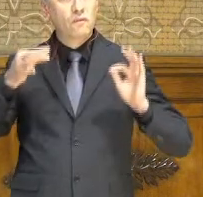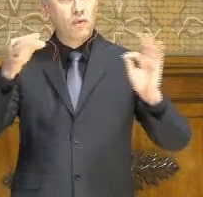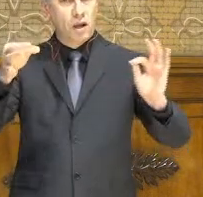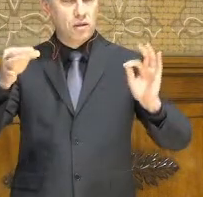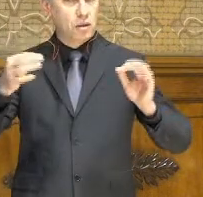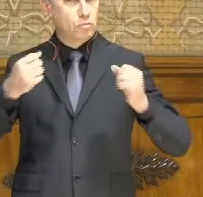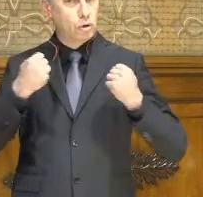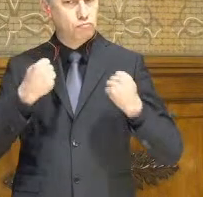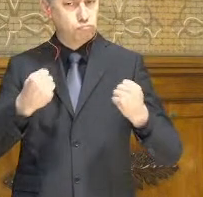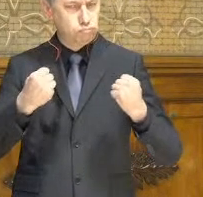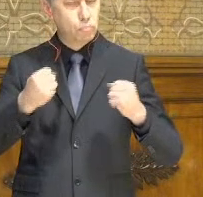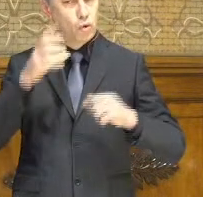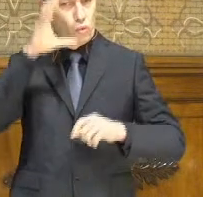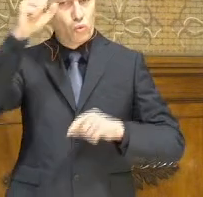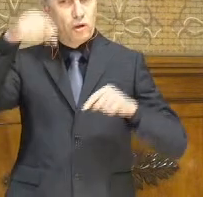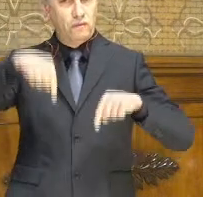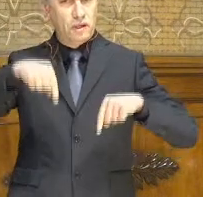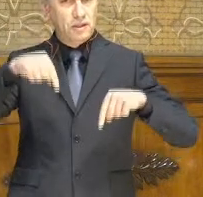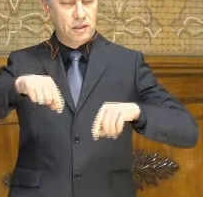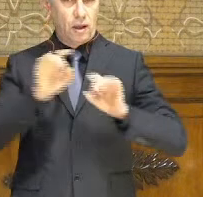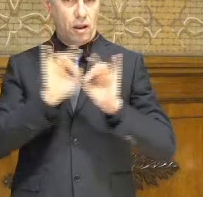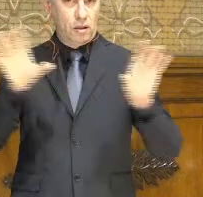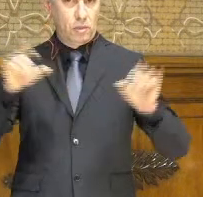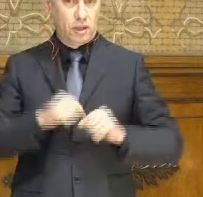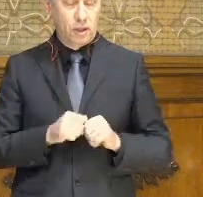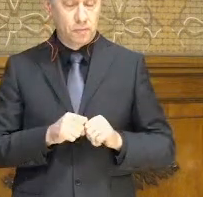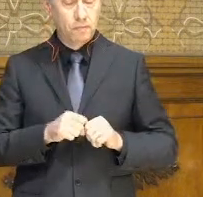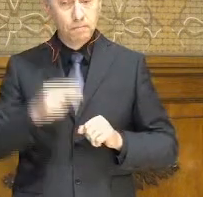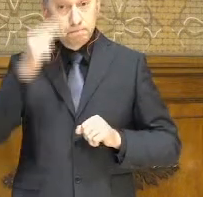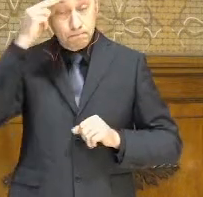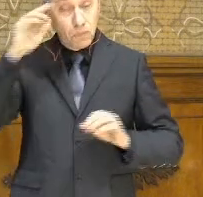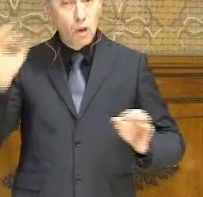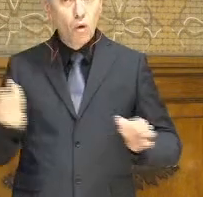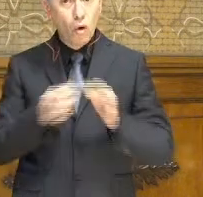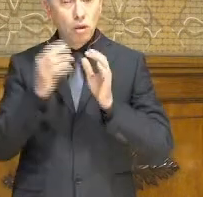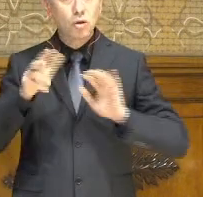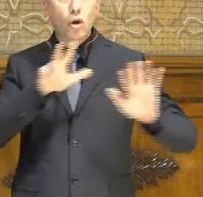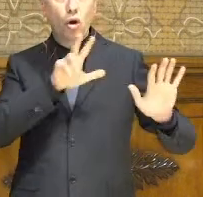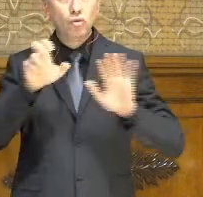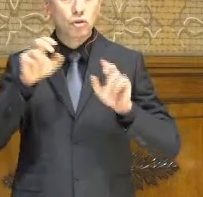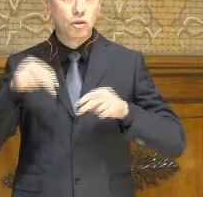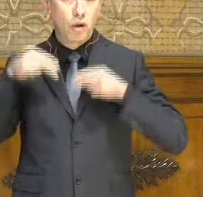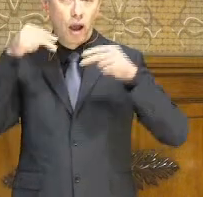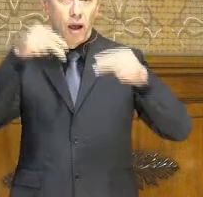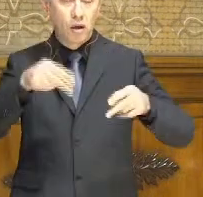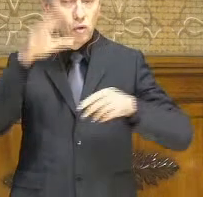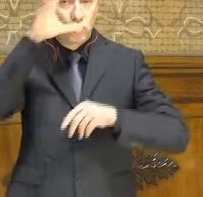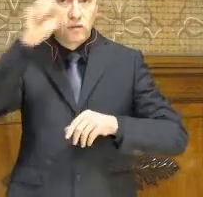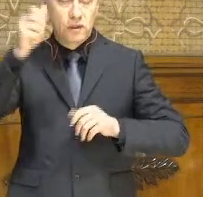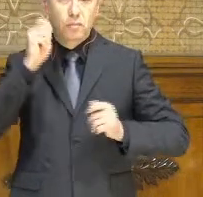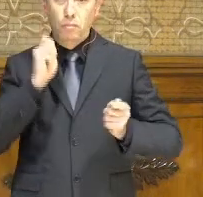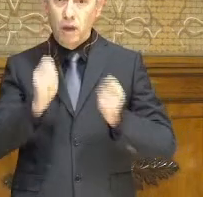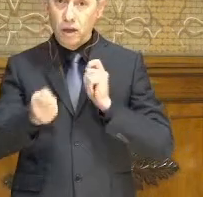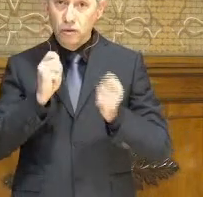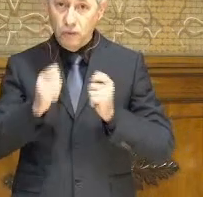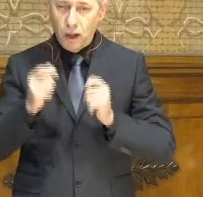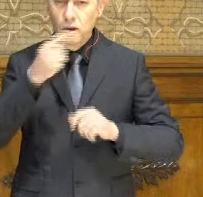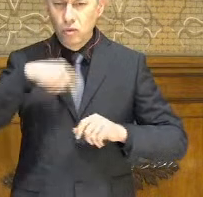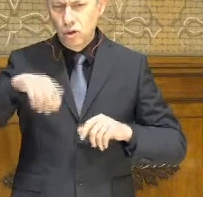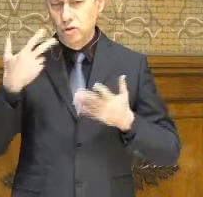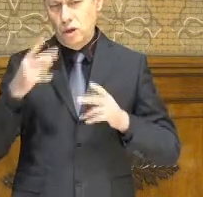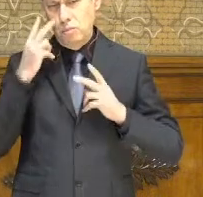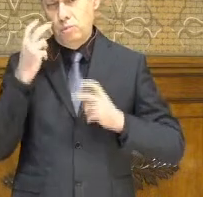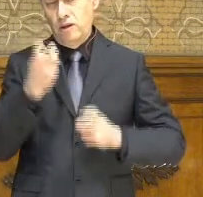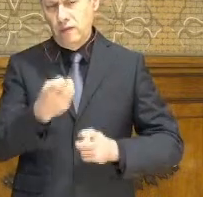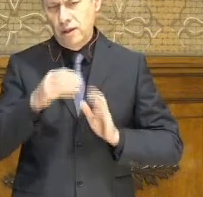attuale. Vi ricordo che in occasione delle celebrazioni degli 800 anni dell'Università di Padova prevediamo un